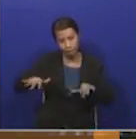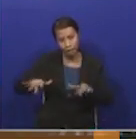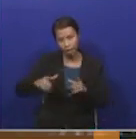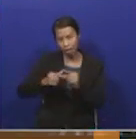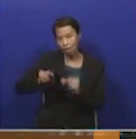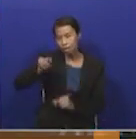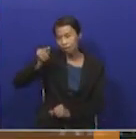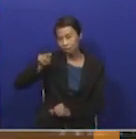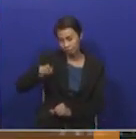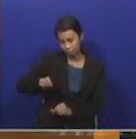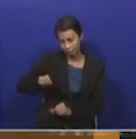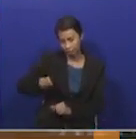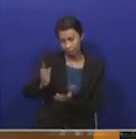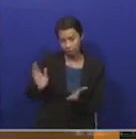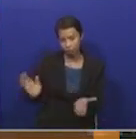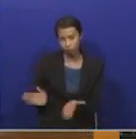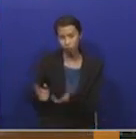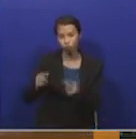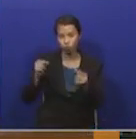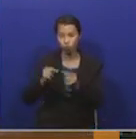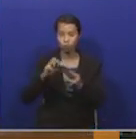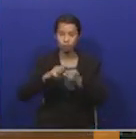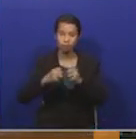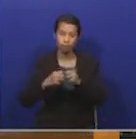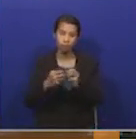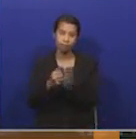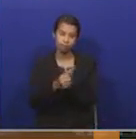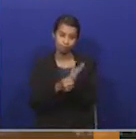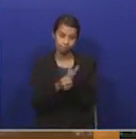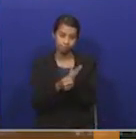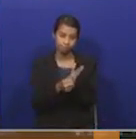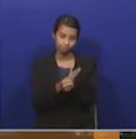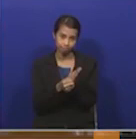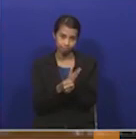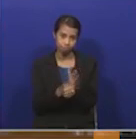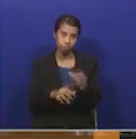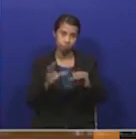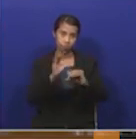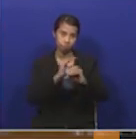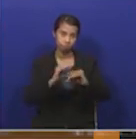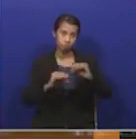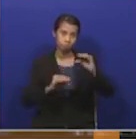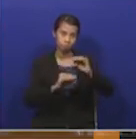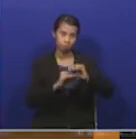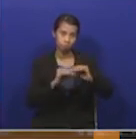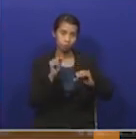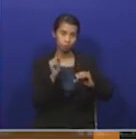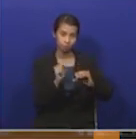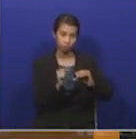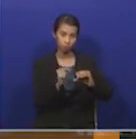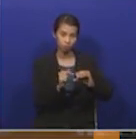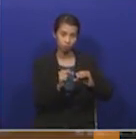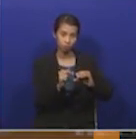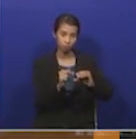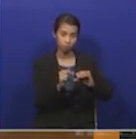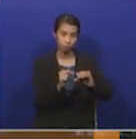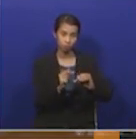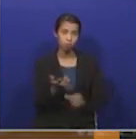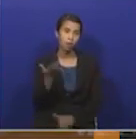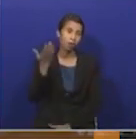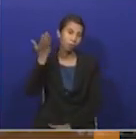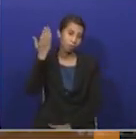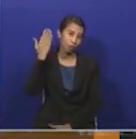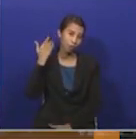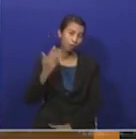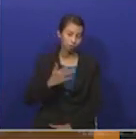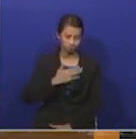องเพื่อสนับสนุนการแก้ปัญหาโครงการนี้เป็นโครงการที่อดีตพรรคอนา